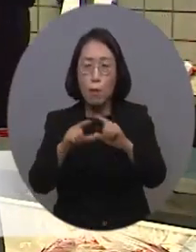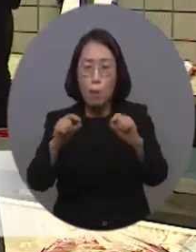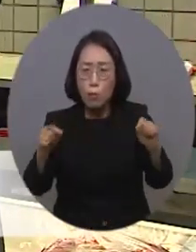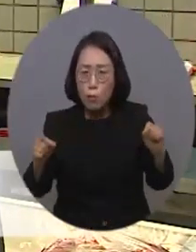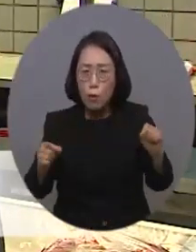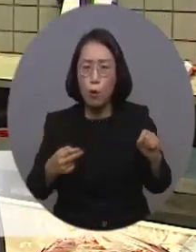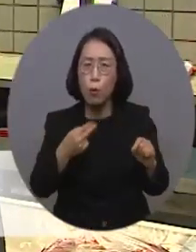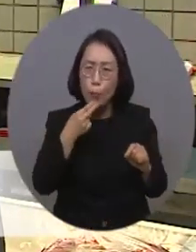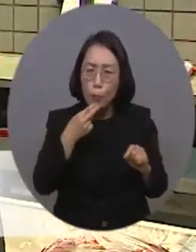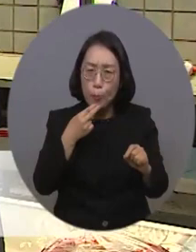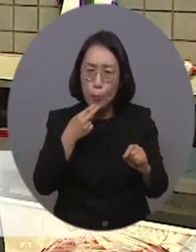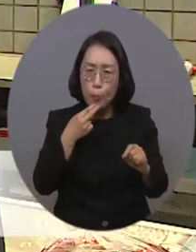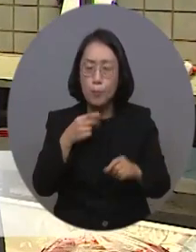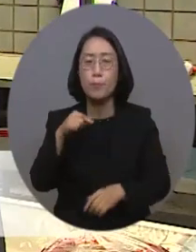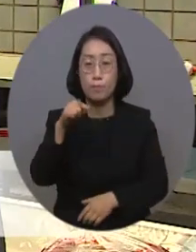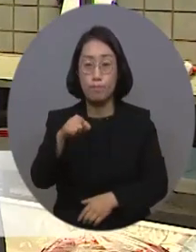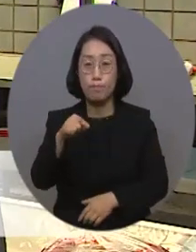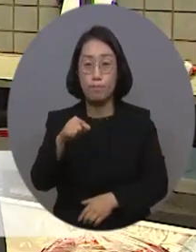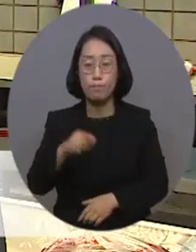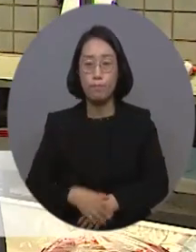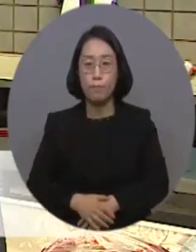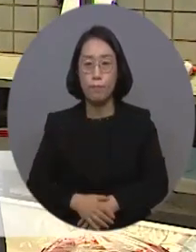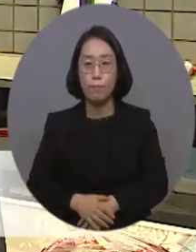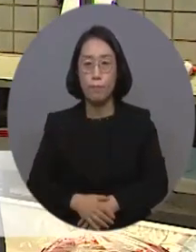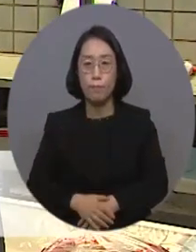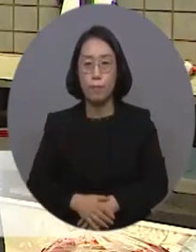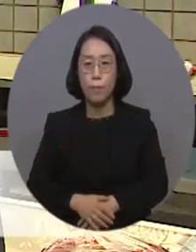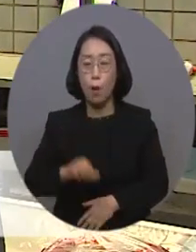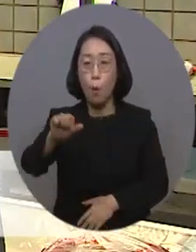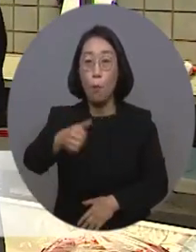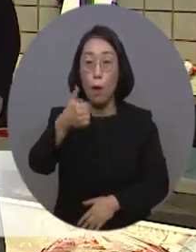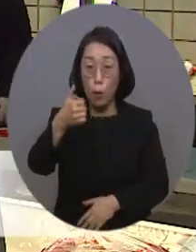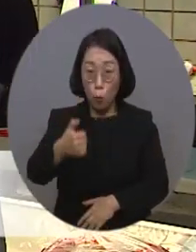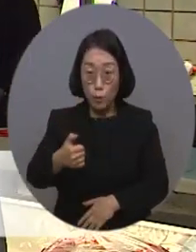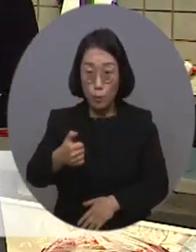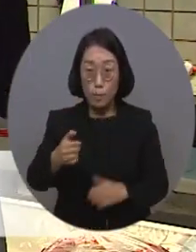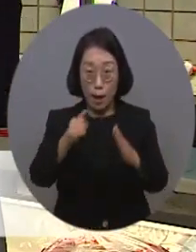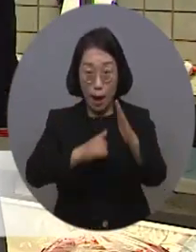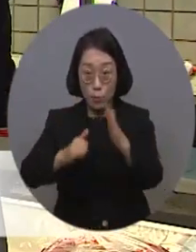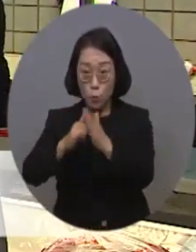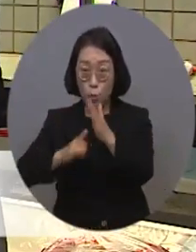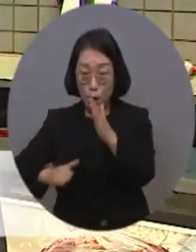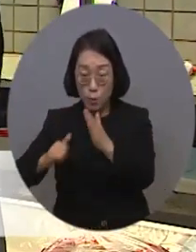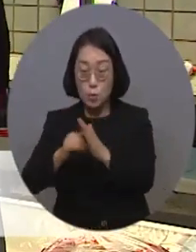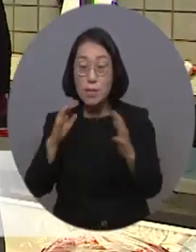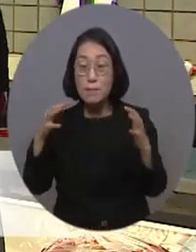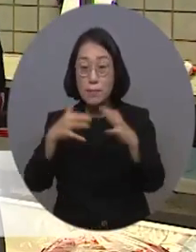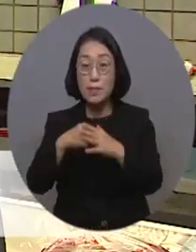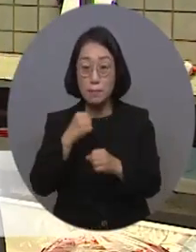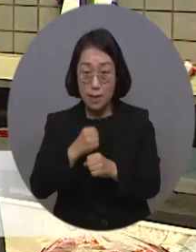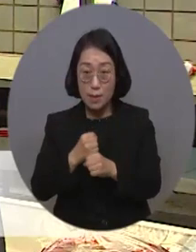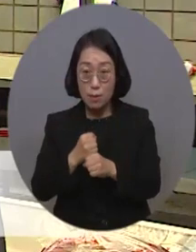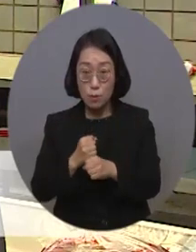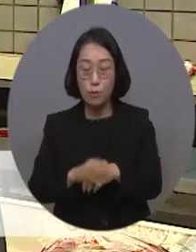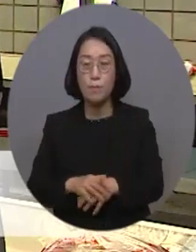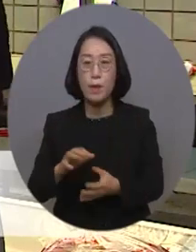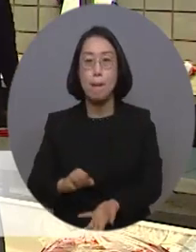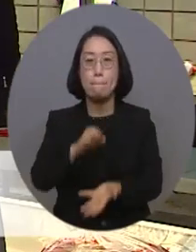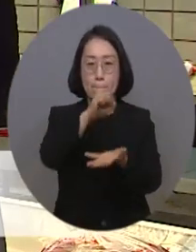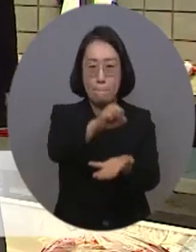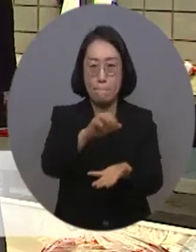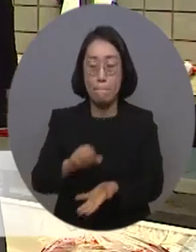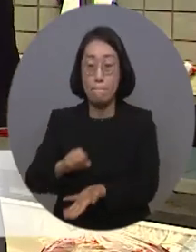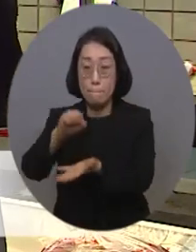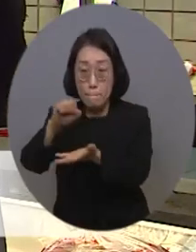먹거리잖아요. 그래서 저희가 이렇게 전 세대, 550세대의 그 김장을 직접 우리가 담아서 이렇게